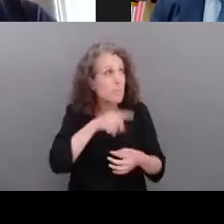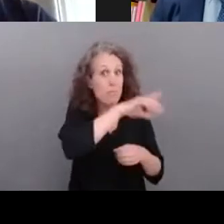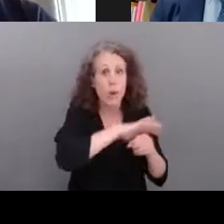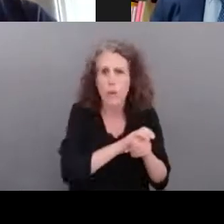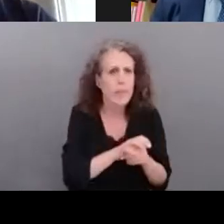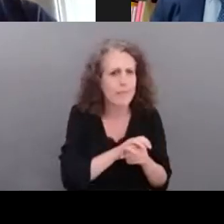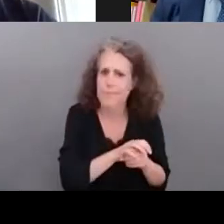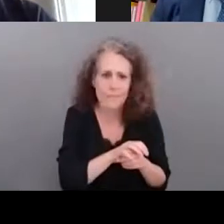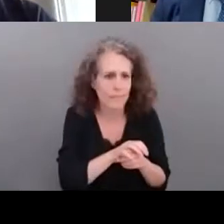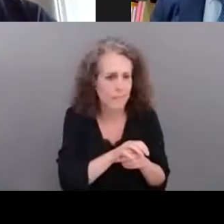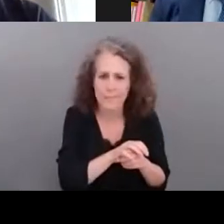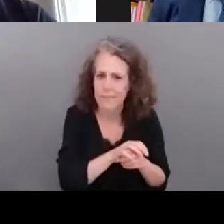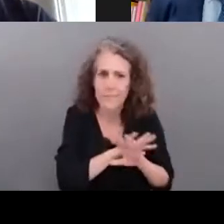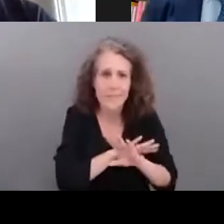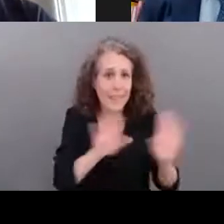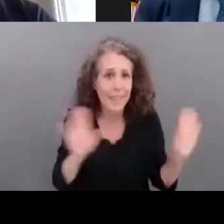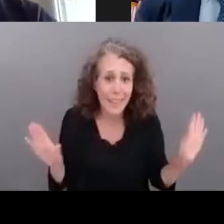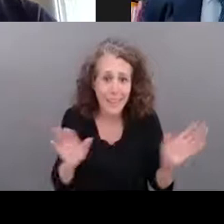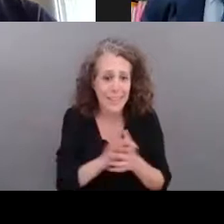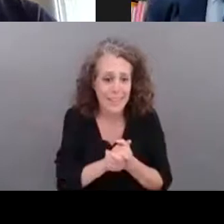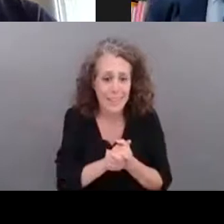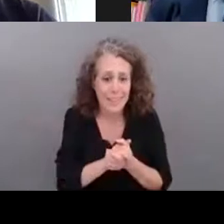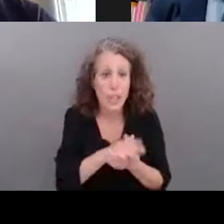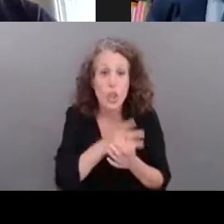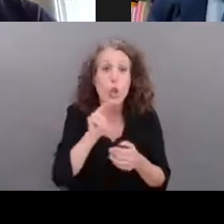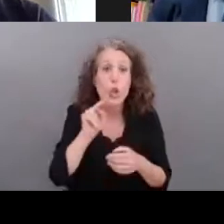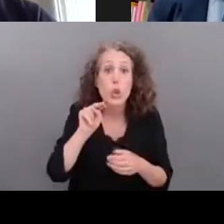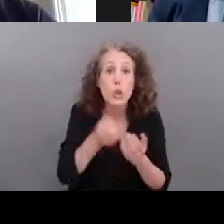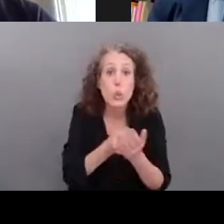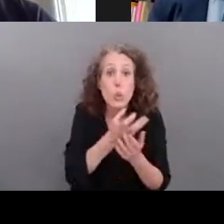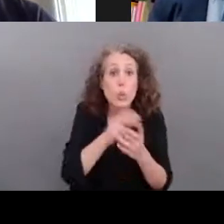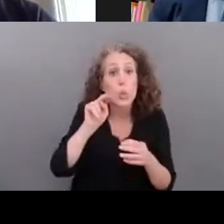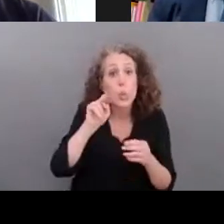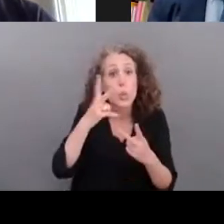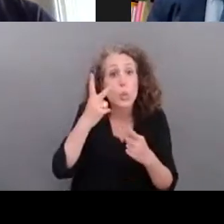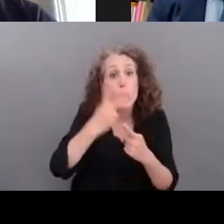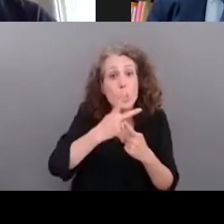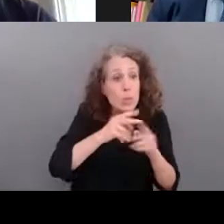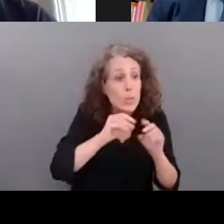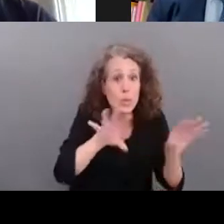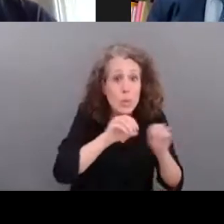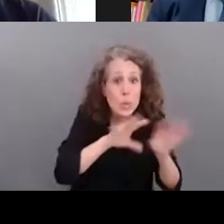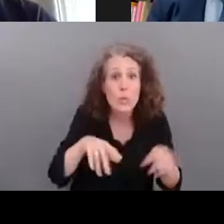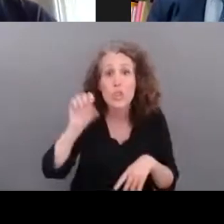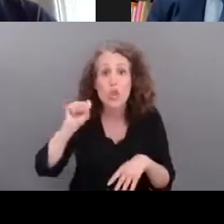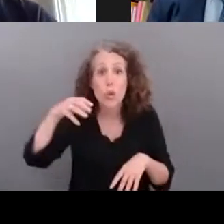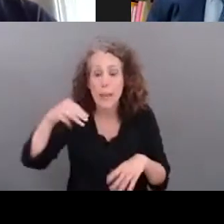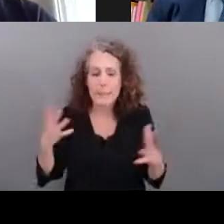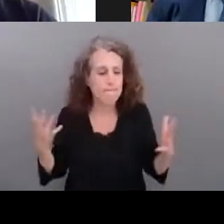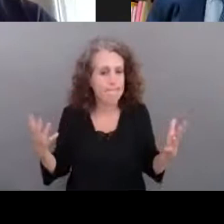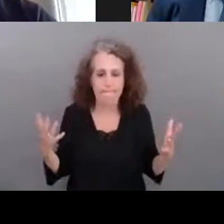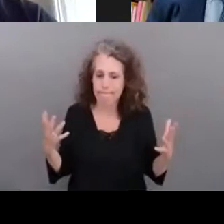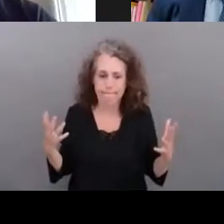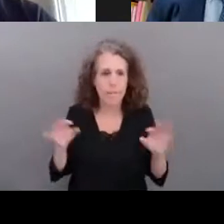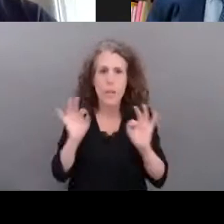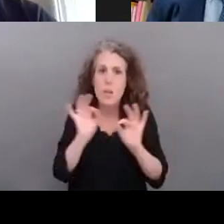C'est un fait. Comment pouvoir gérer cette pandémie? Aucun accès aux médias sociaux, aucun accès aux informations,